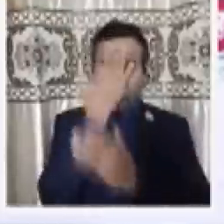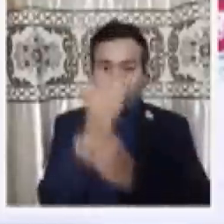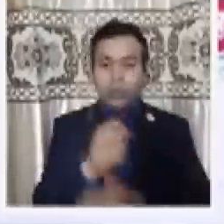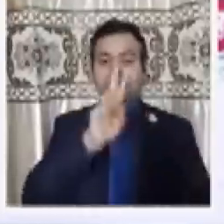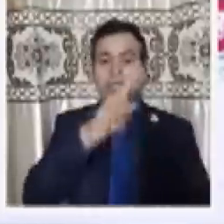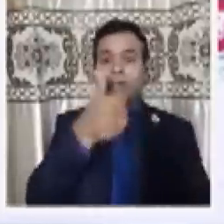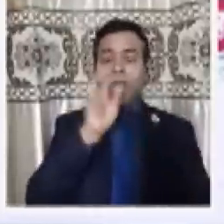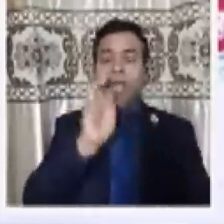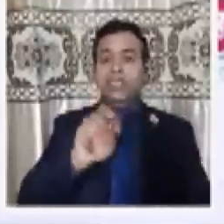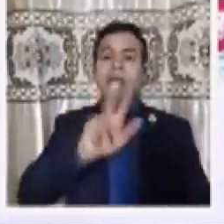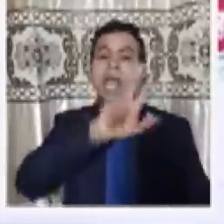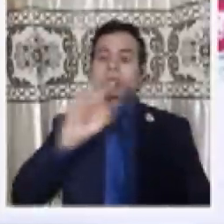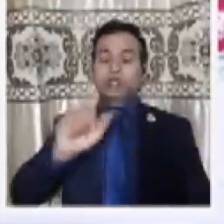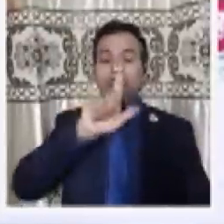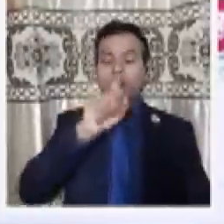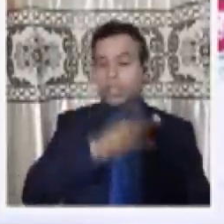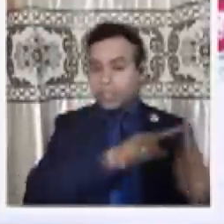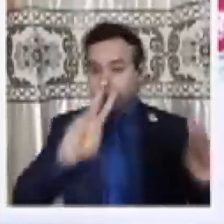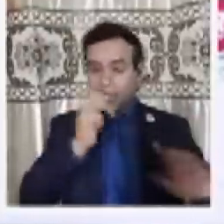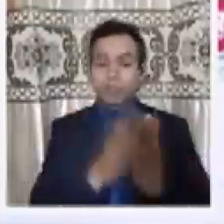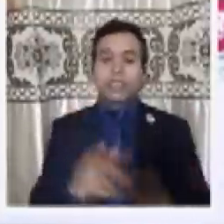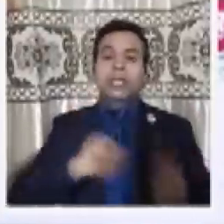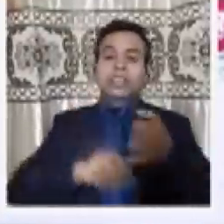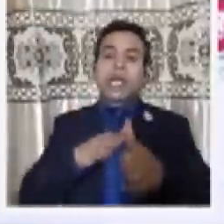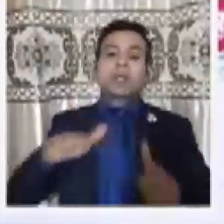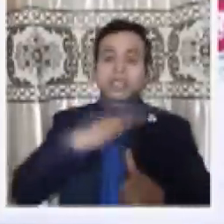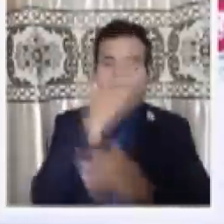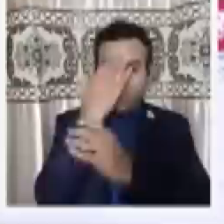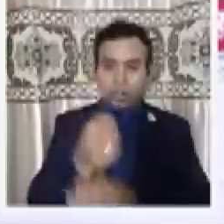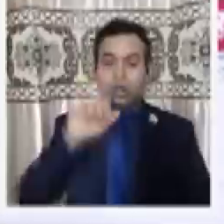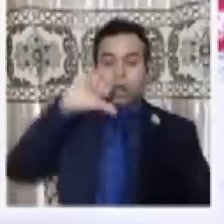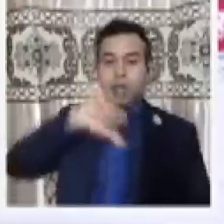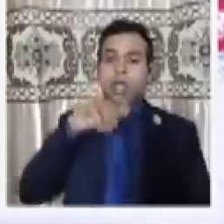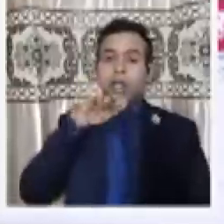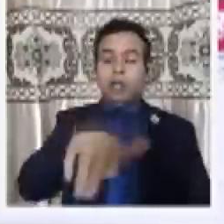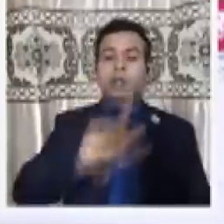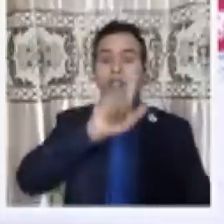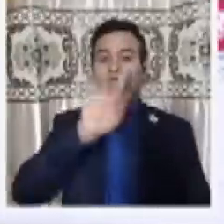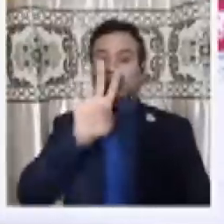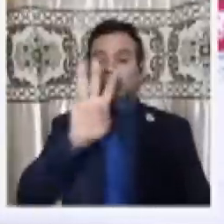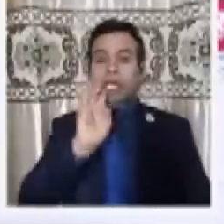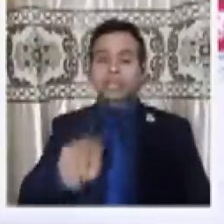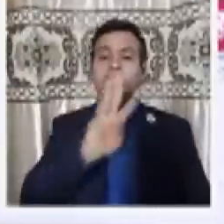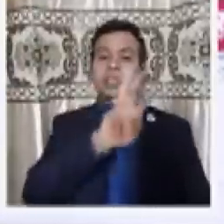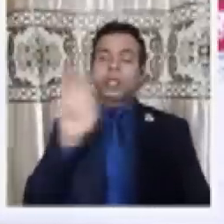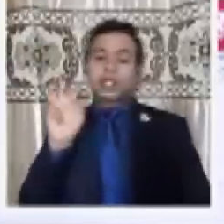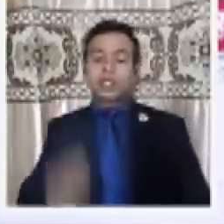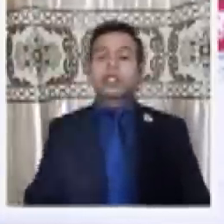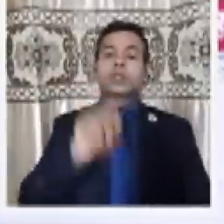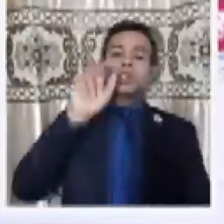24 ঘন্টায় দক্ষিণ পূর্ব এশিয়ায় শনাক্ত হয়েছে 26,870 জন, এ পর্যন্ত শনাক্ত দক্ষিণ পূর্ব